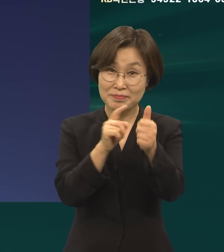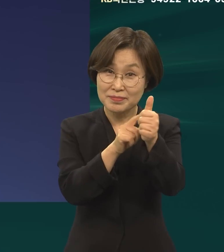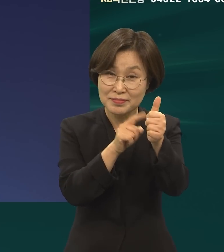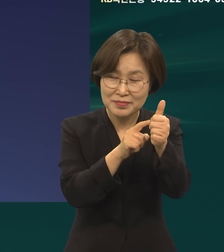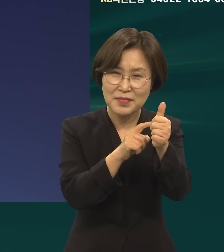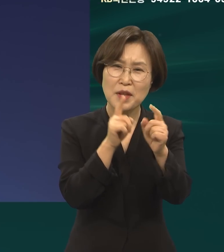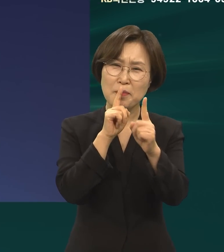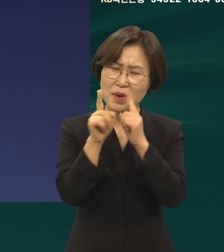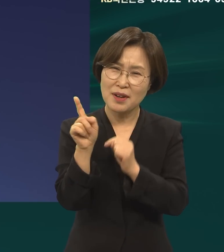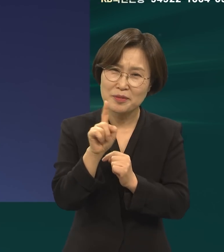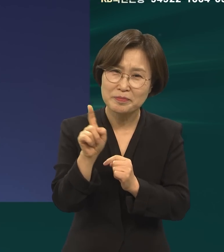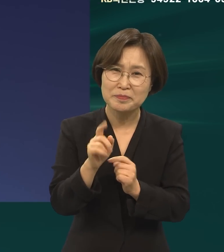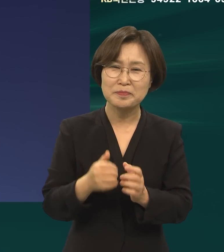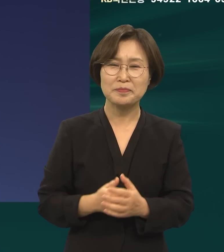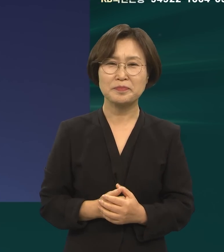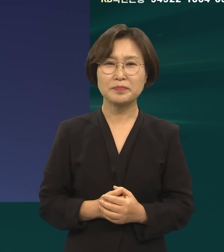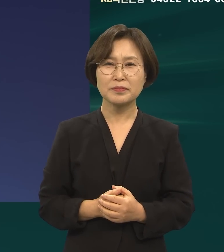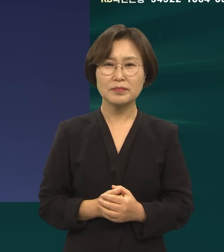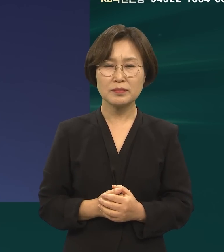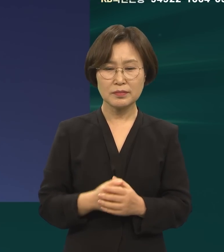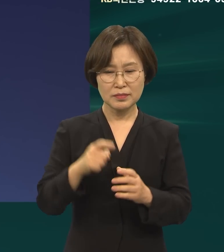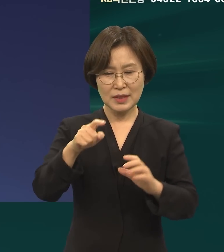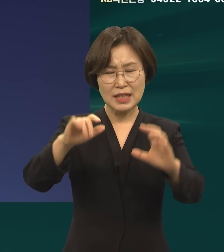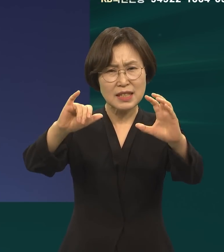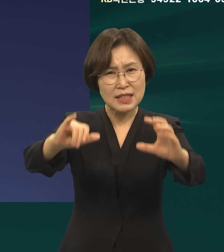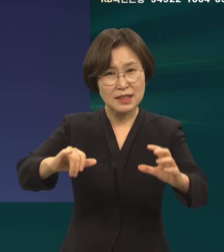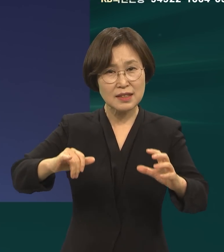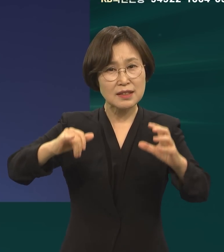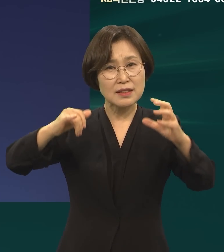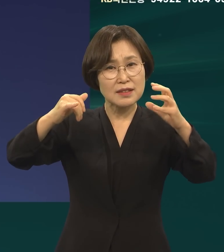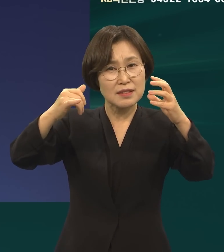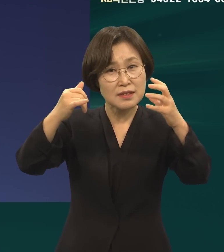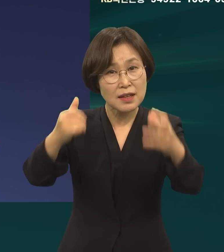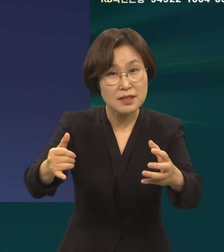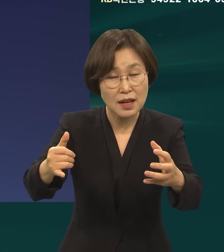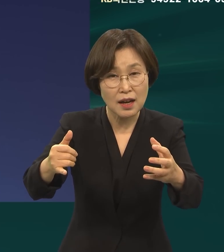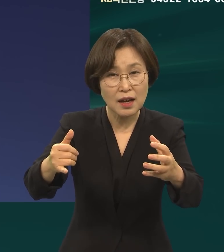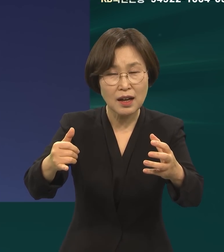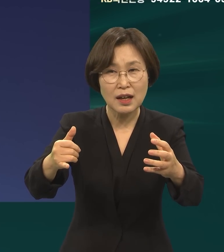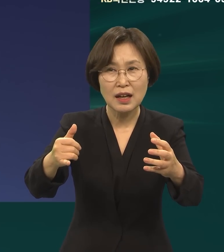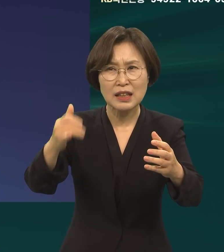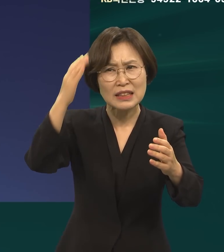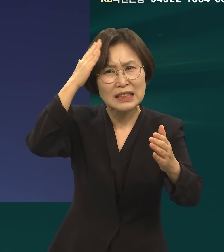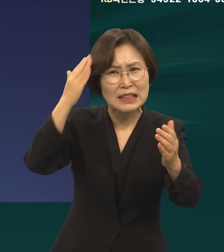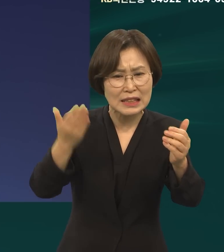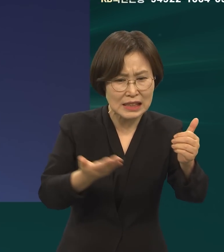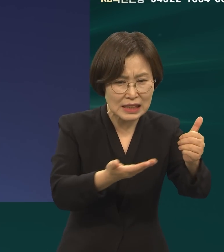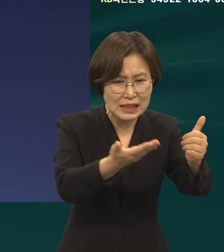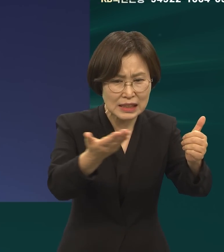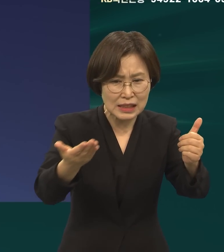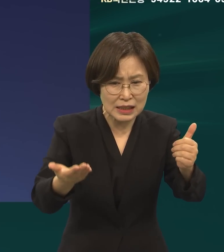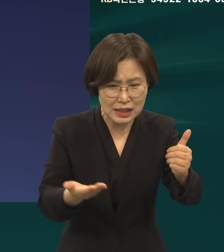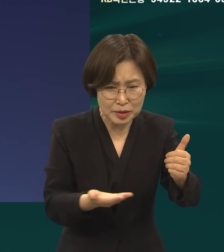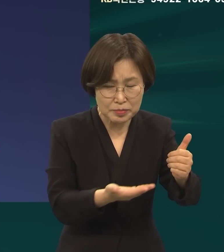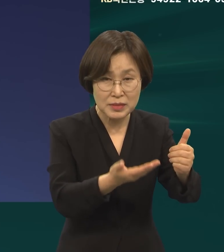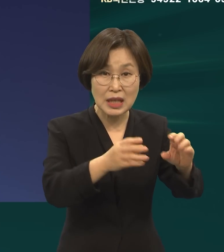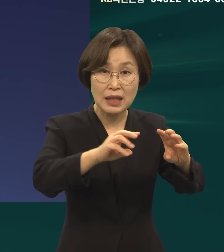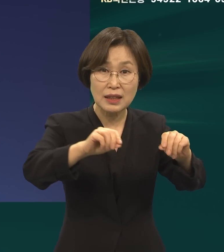이렇게 말합니다. 이 세상은 그림자 땅이다.